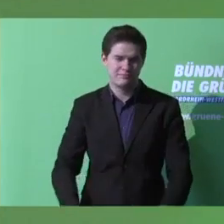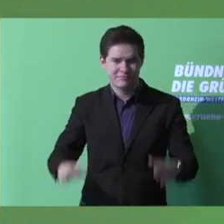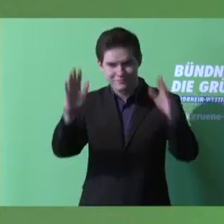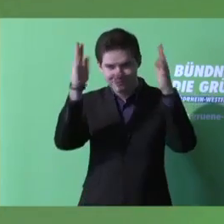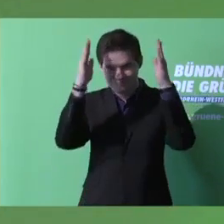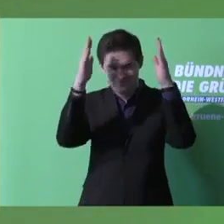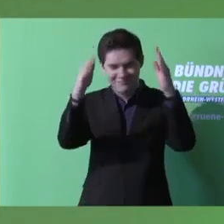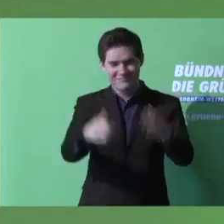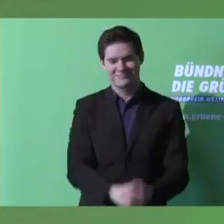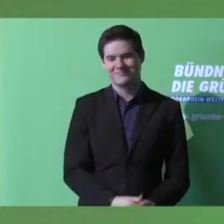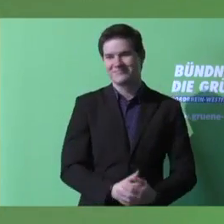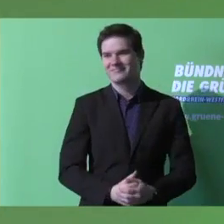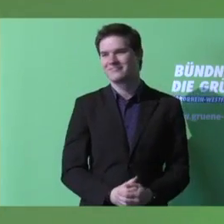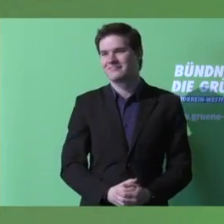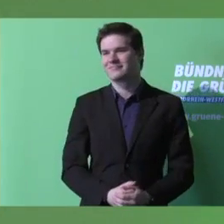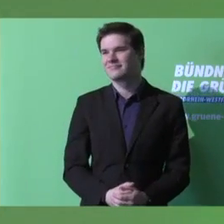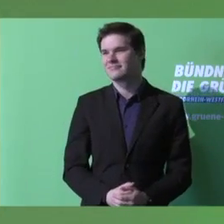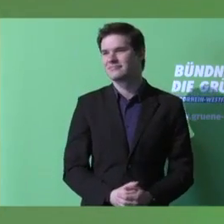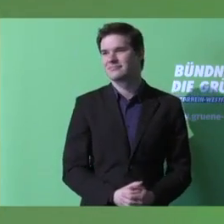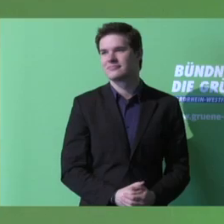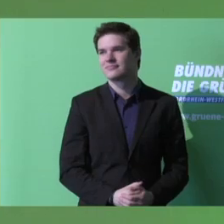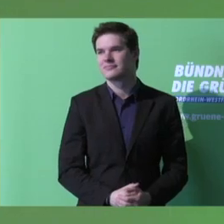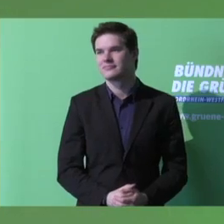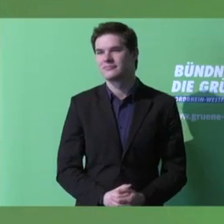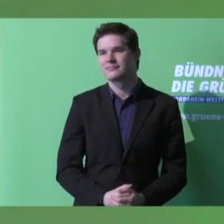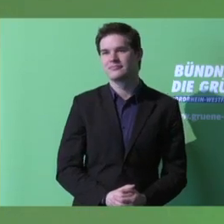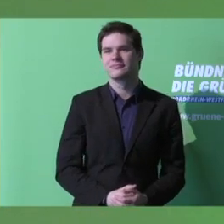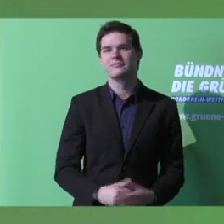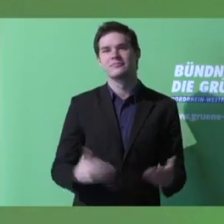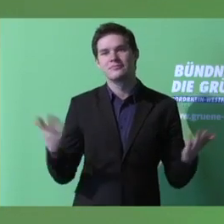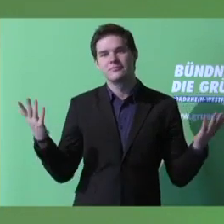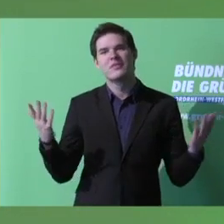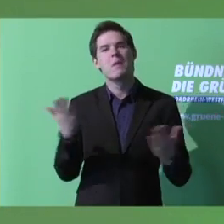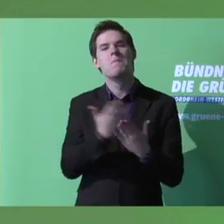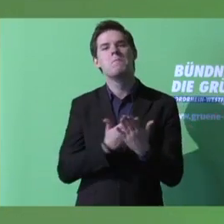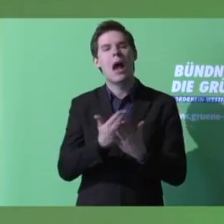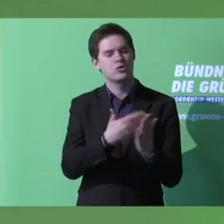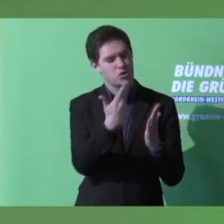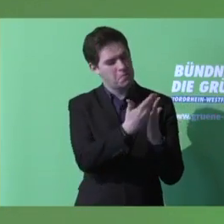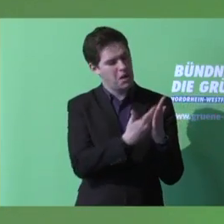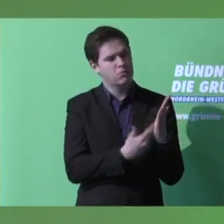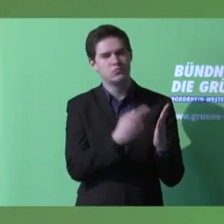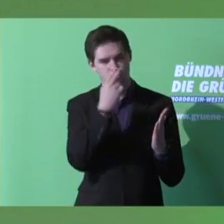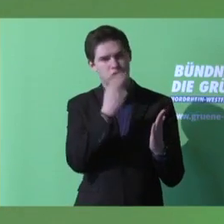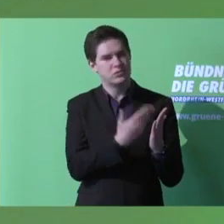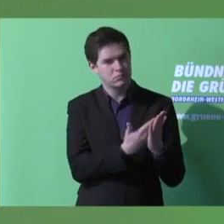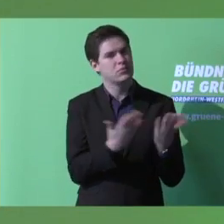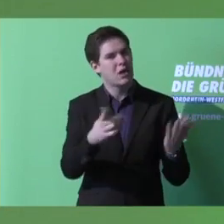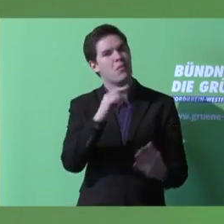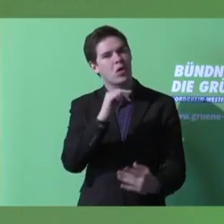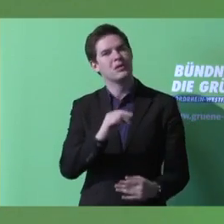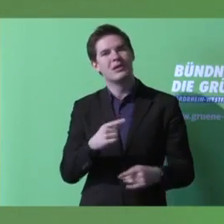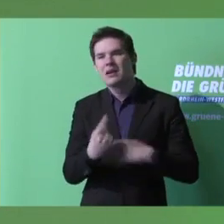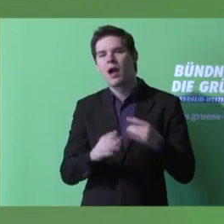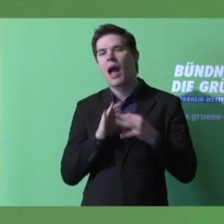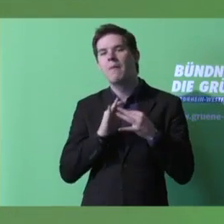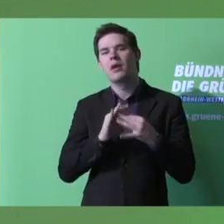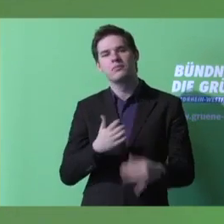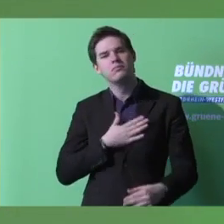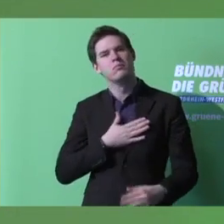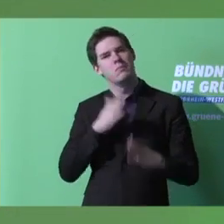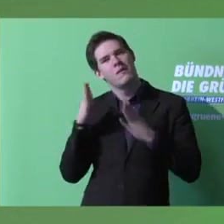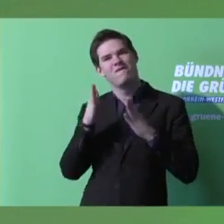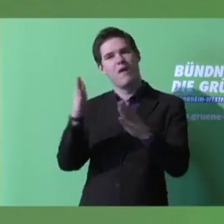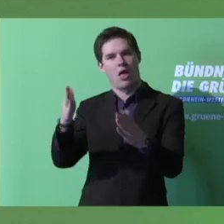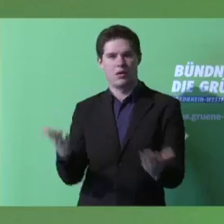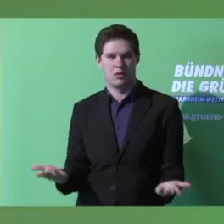Ja, es ist, die Beispiele zeigen, es ist wahrlich eine Richtungsentscheidung, vor der dieses Land steht.